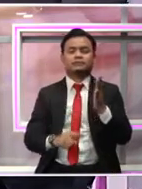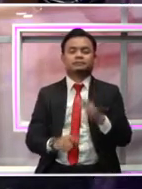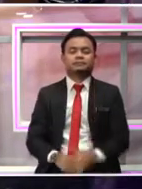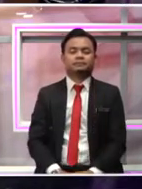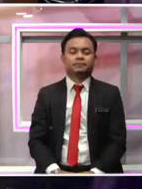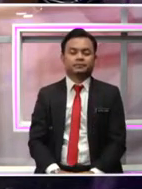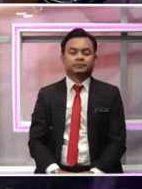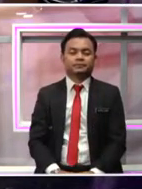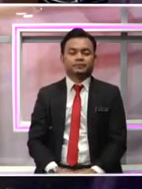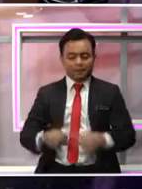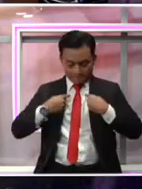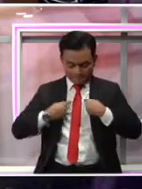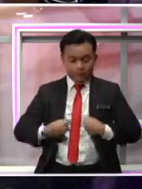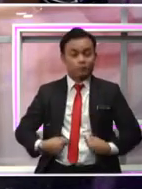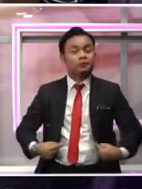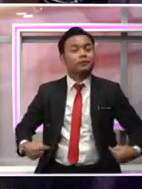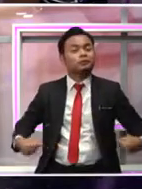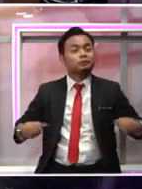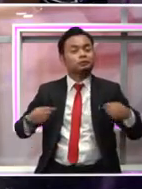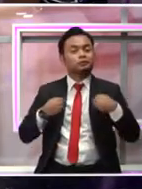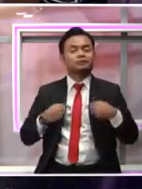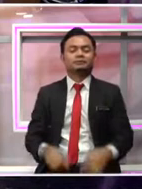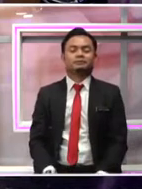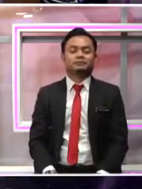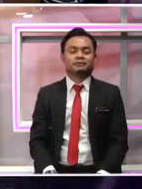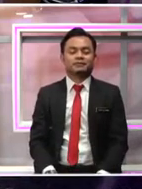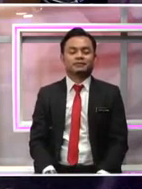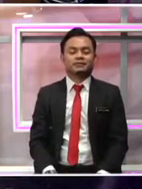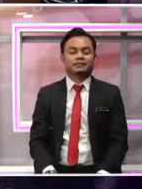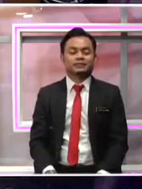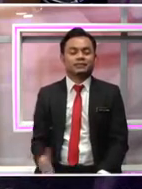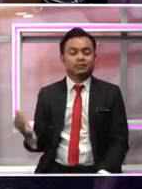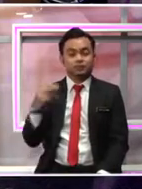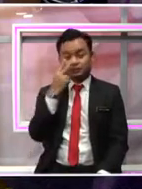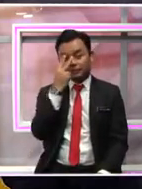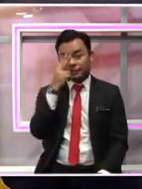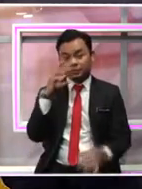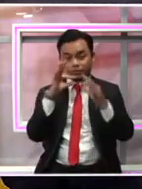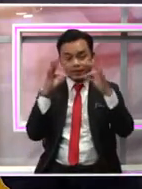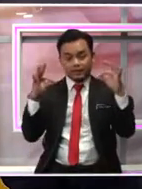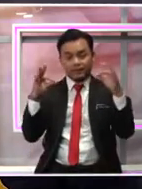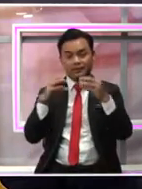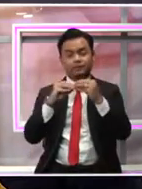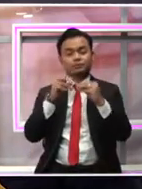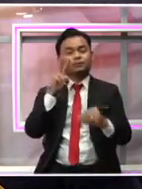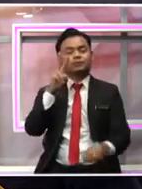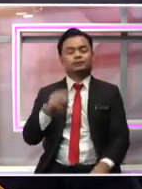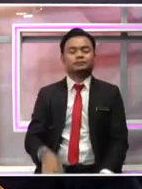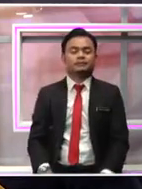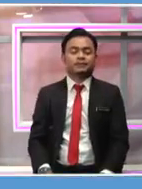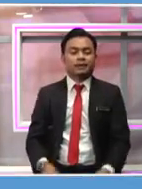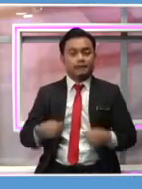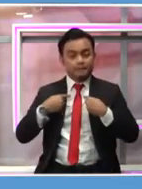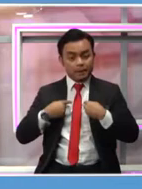gambar paru-paru gambar paru-paru betul ditengok Ia yang kedua yang kita gunakan baik paru-paru